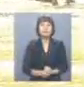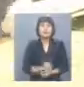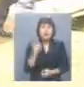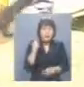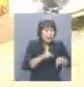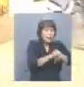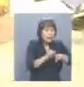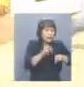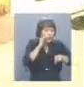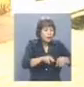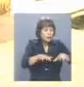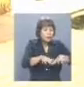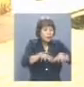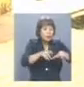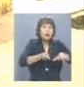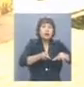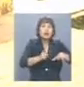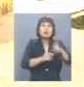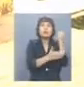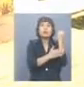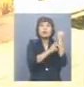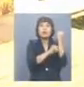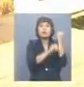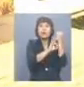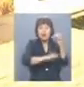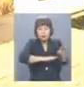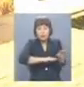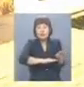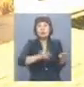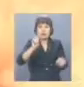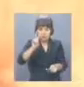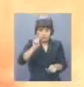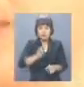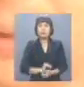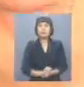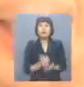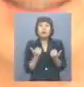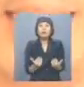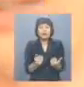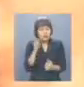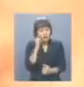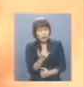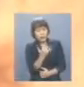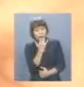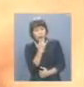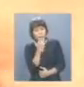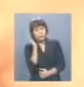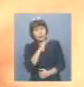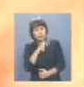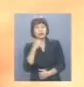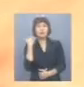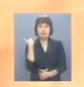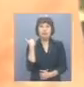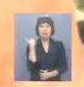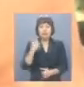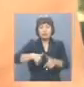วก็คือซอย69แยก2และขณะนี้น้ำเริ่มส่งกลิ่นเหม็นครับประชาชนบางส่วนยังทย